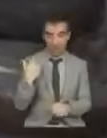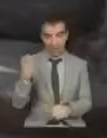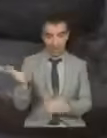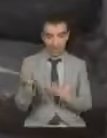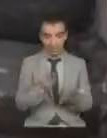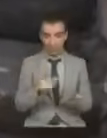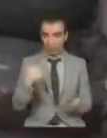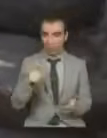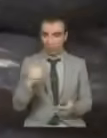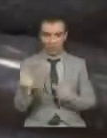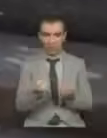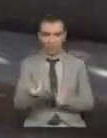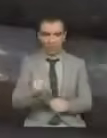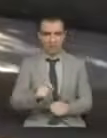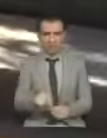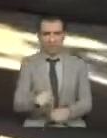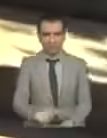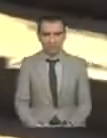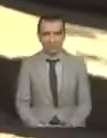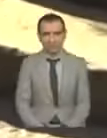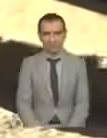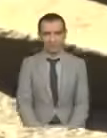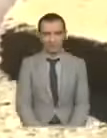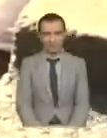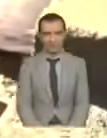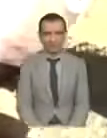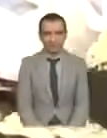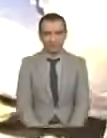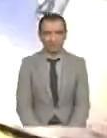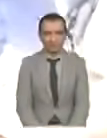köyün işini yaptırdı vallahi.